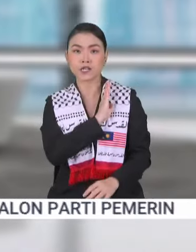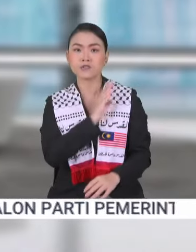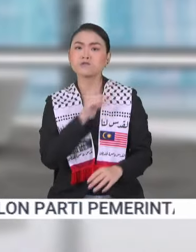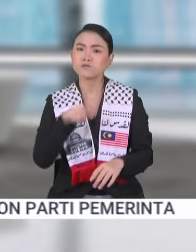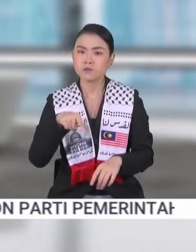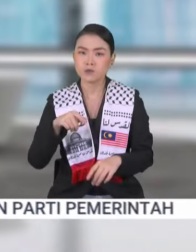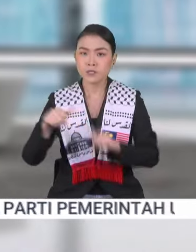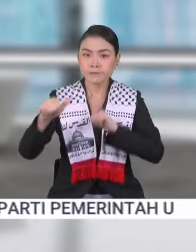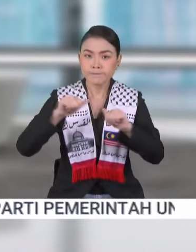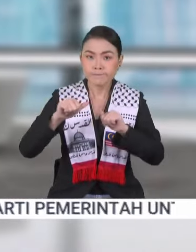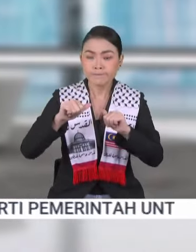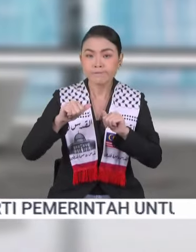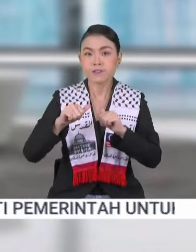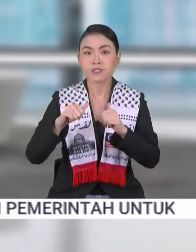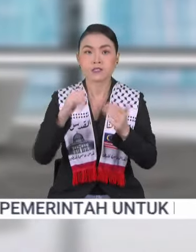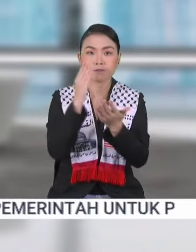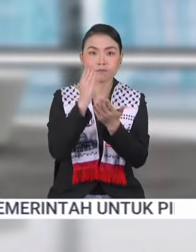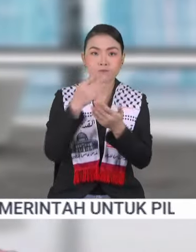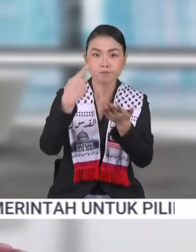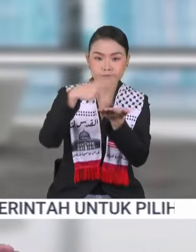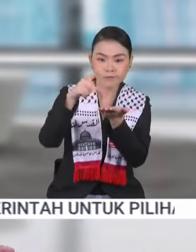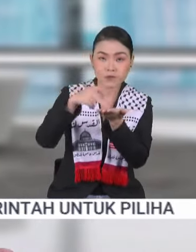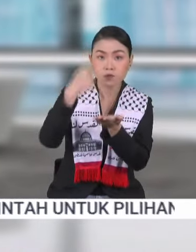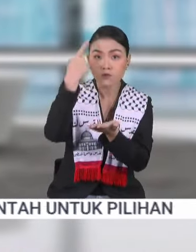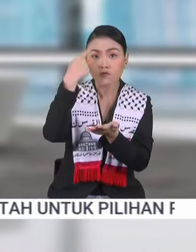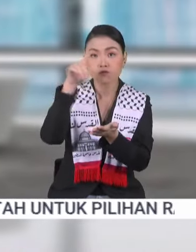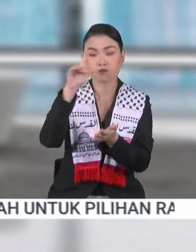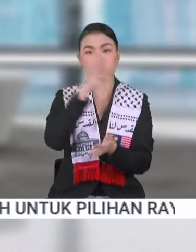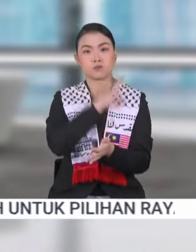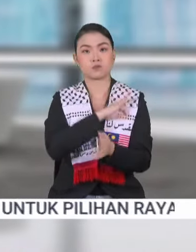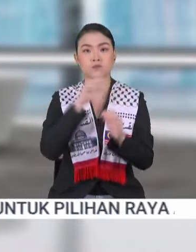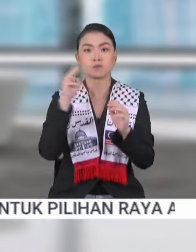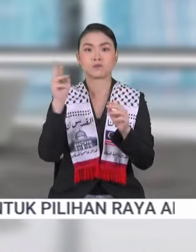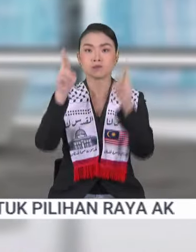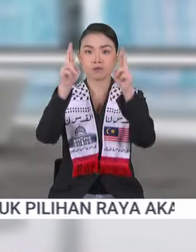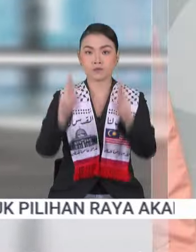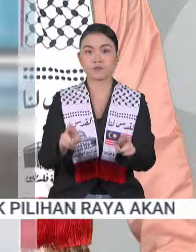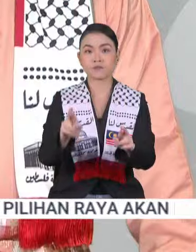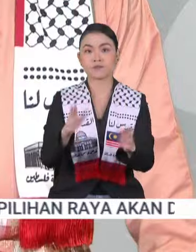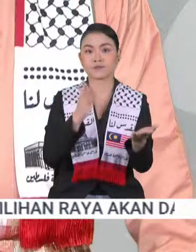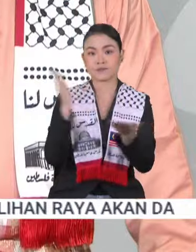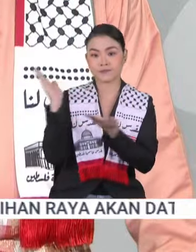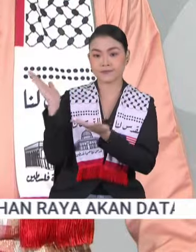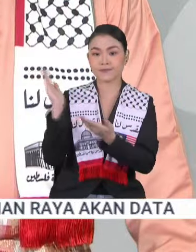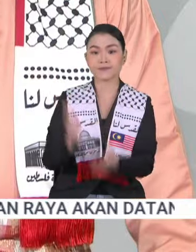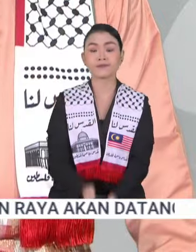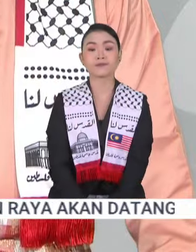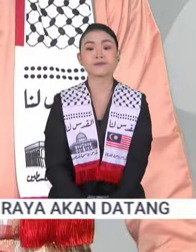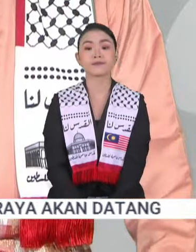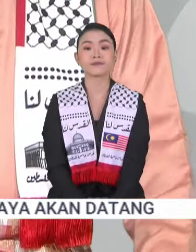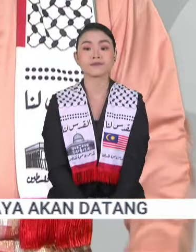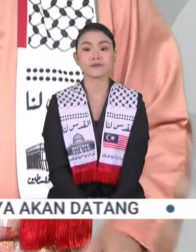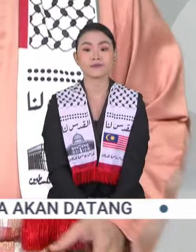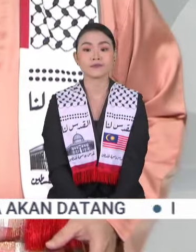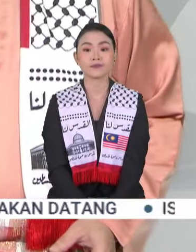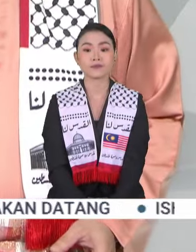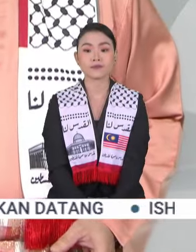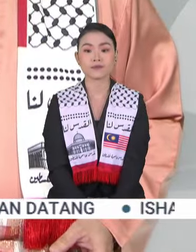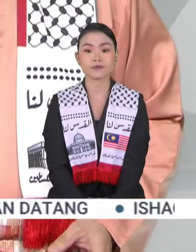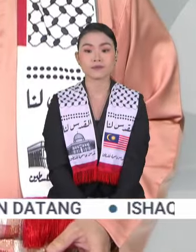perbelanjaan demi untuk pemaslahatan rakyat langsung sahaja bersama bum Win di Kuching silakan